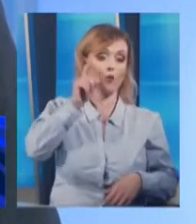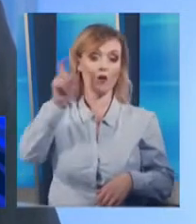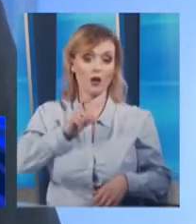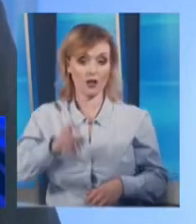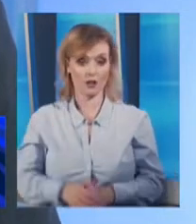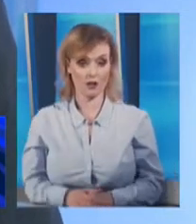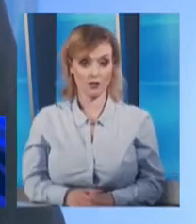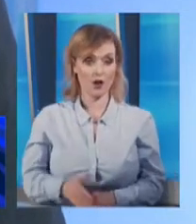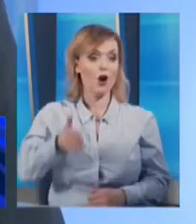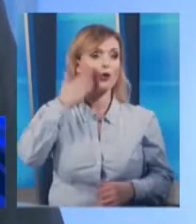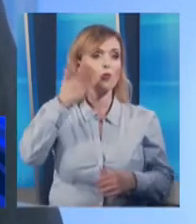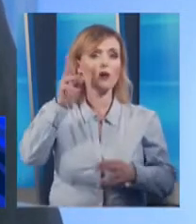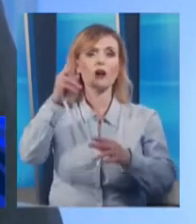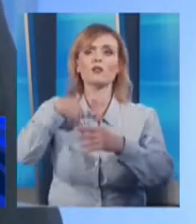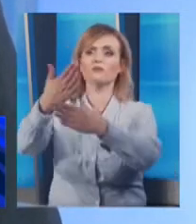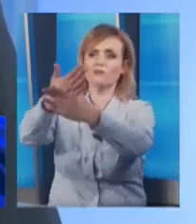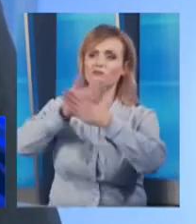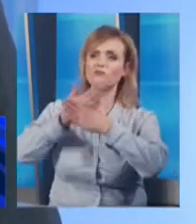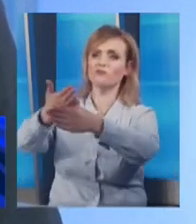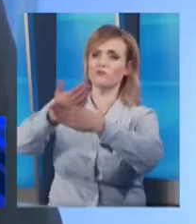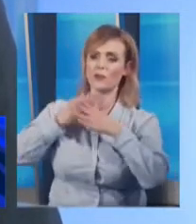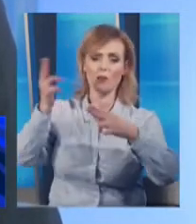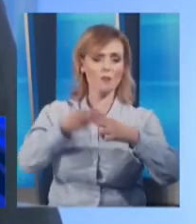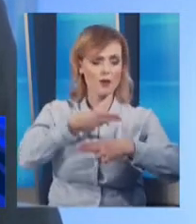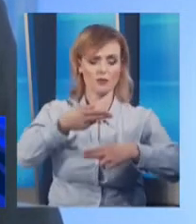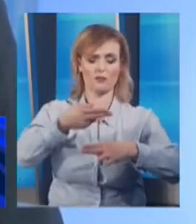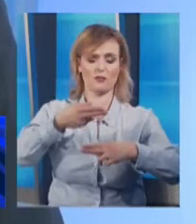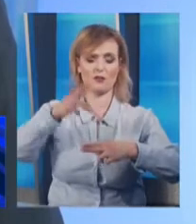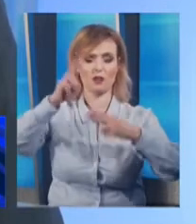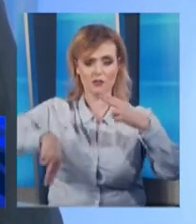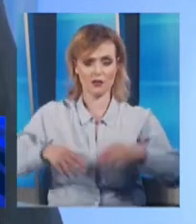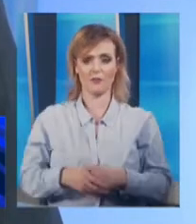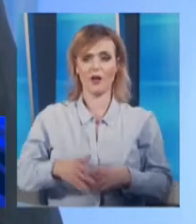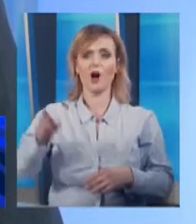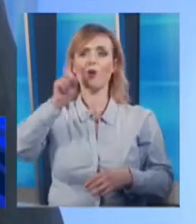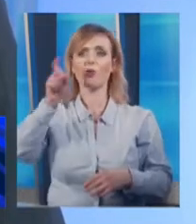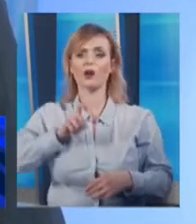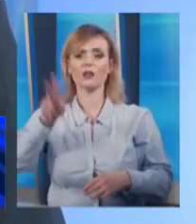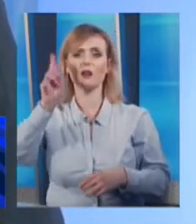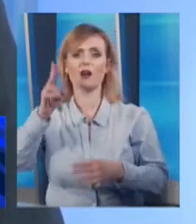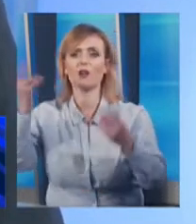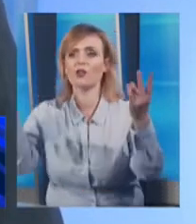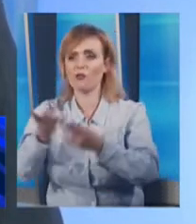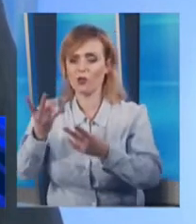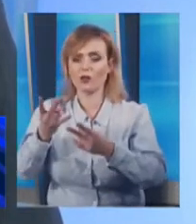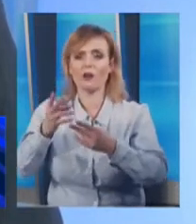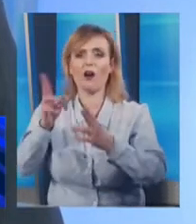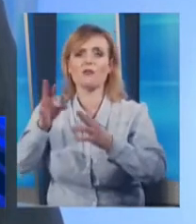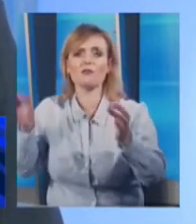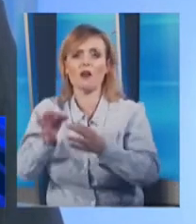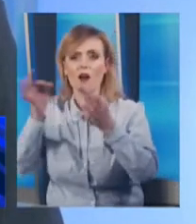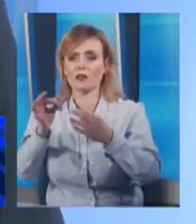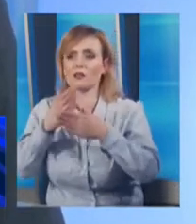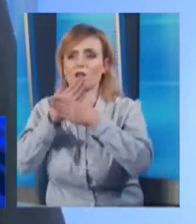de România care ajută necondiționat Republica Moldova, de Ucraina care are nevoie ca niciodată de ajutor acum